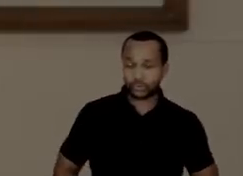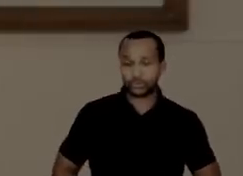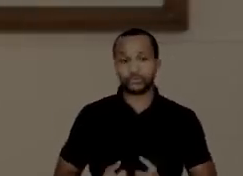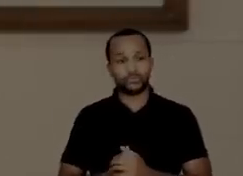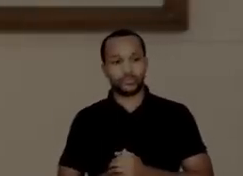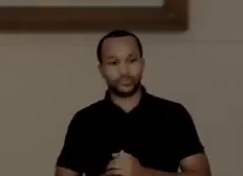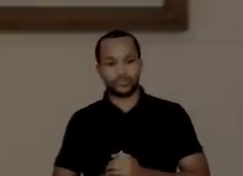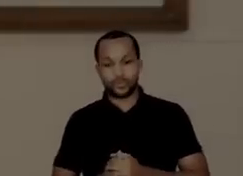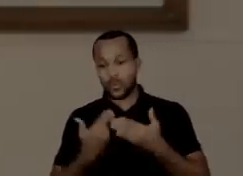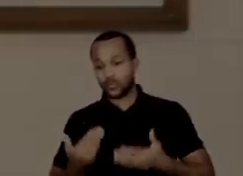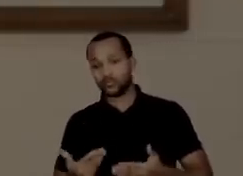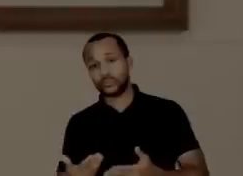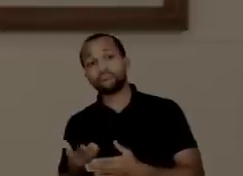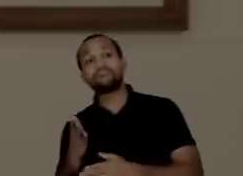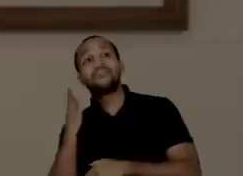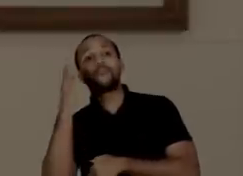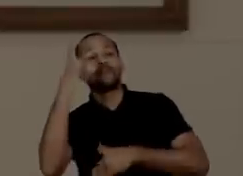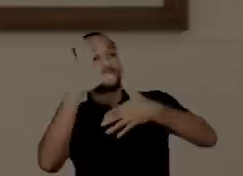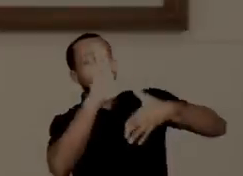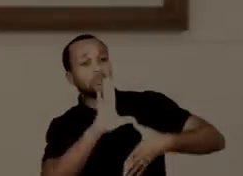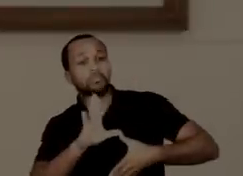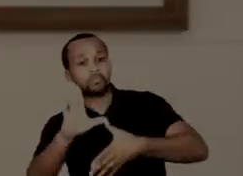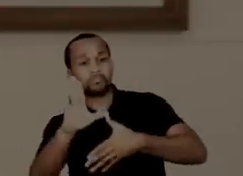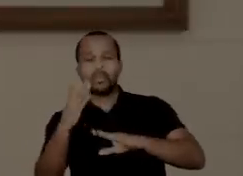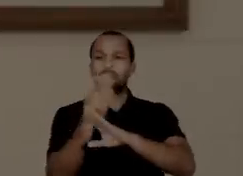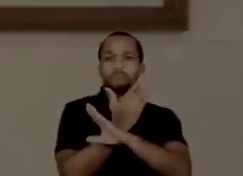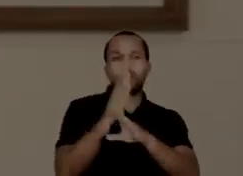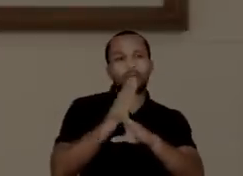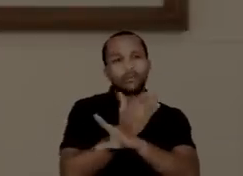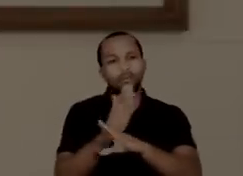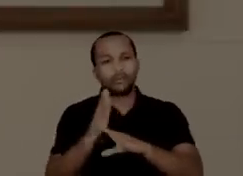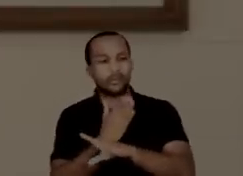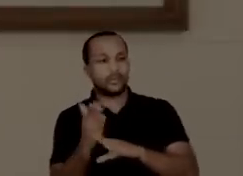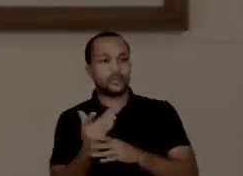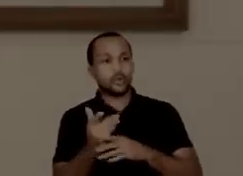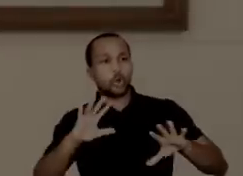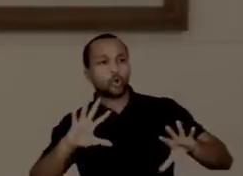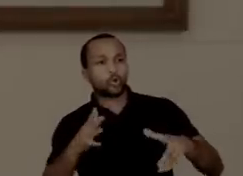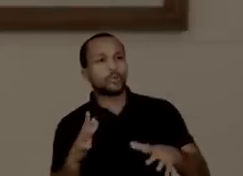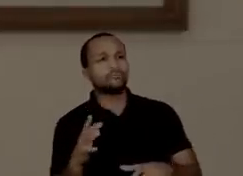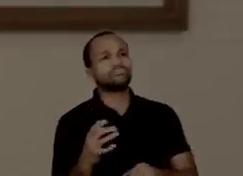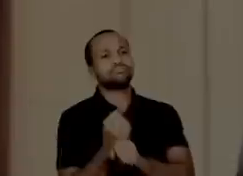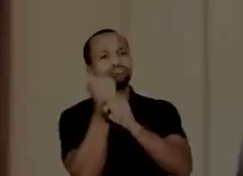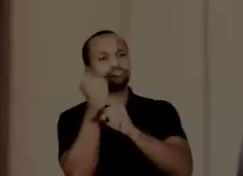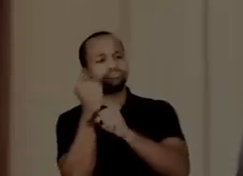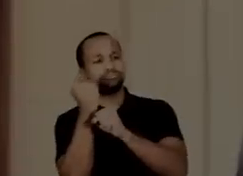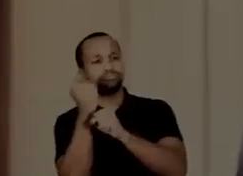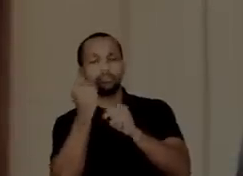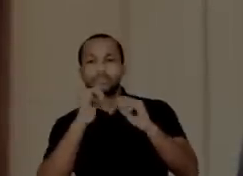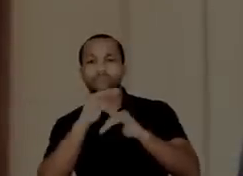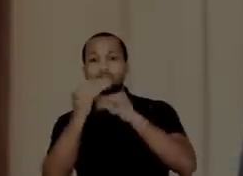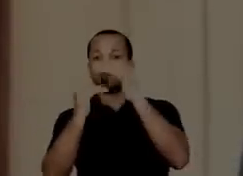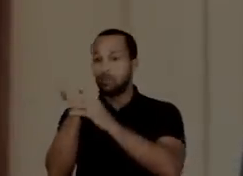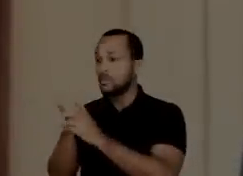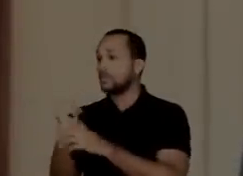de sécurité, en matière de développement économique, en matière de chômage, nous préparons dès aujourd'hui l'avenir de la Guadeloupe, les grandes